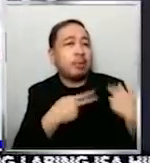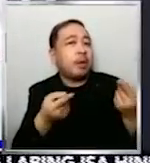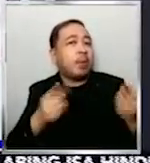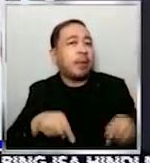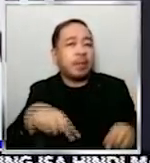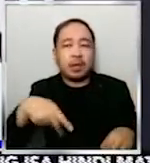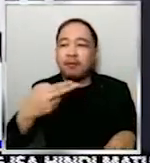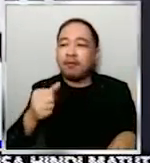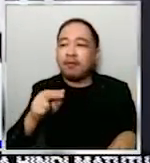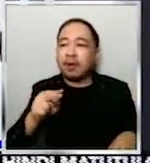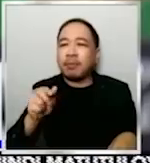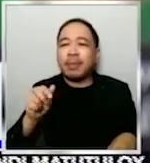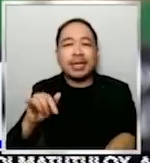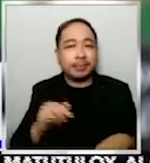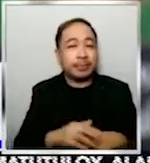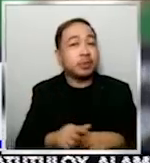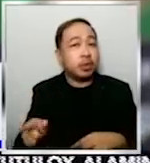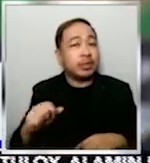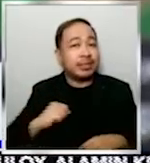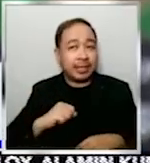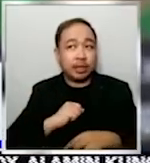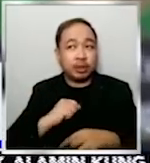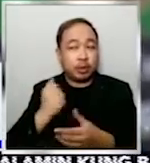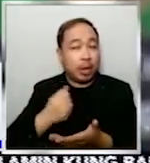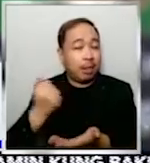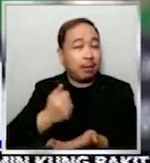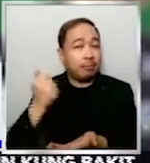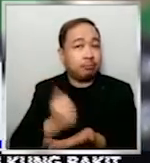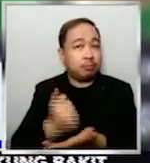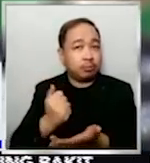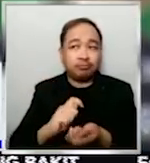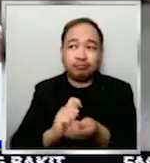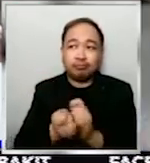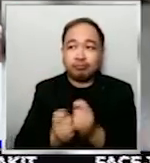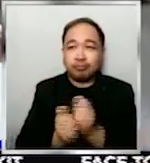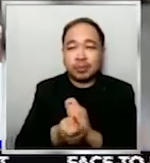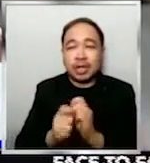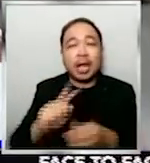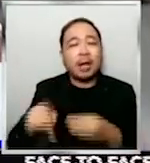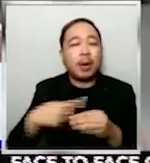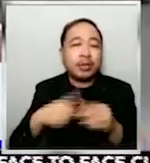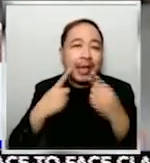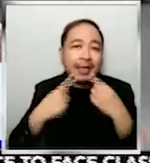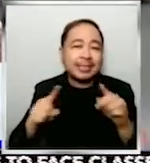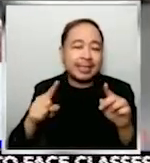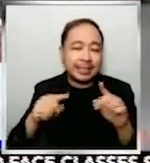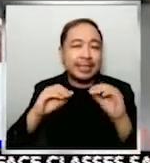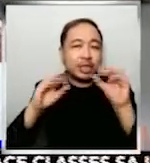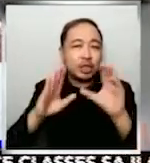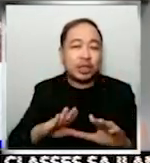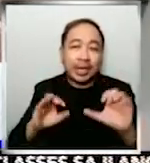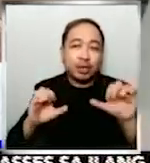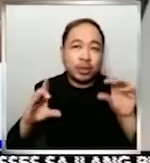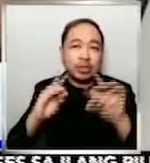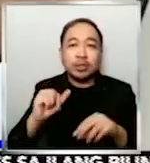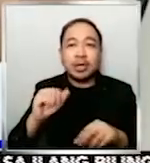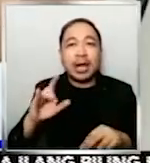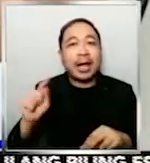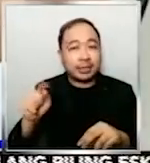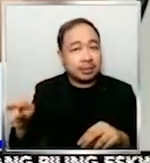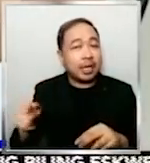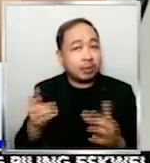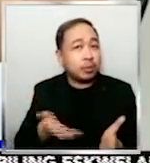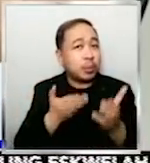Bicameral Conference Committee Report kaugnay sa panukalang Excellence in Teacher Education Act, hakbang naakda ni Senador Win Gatchalian na